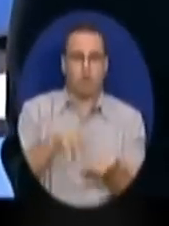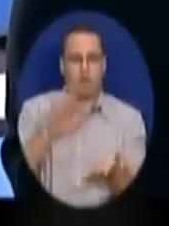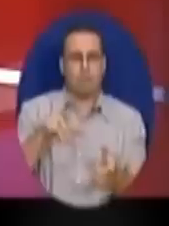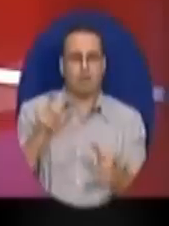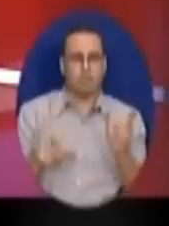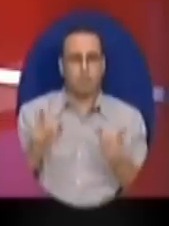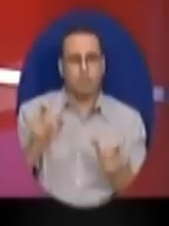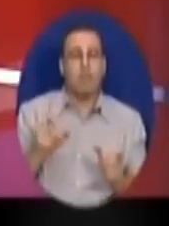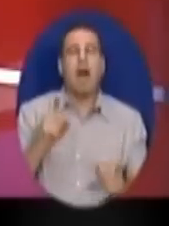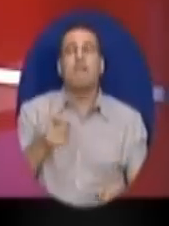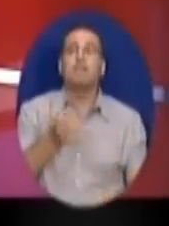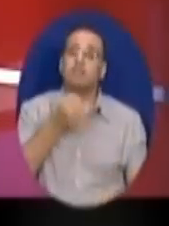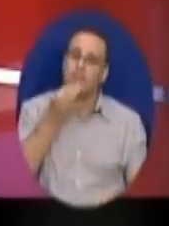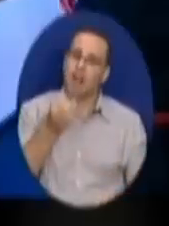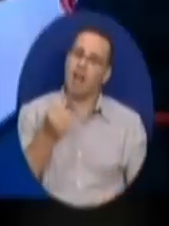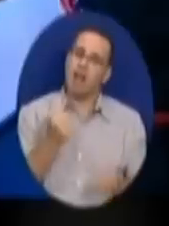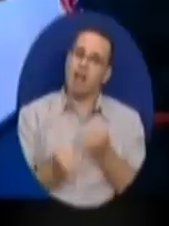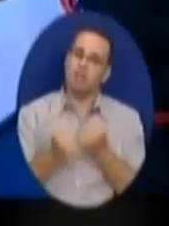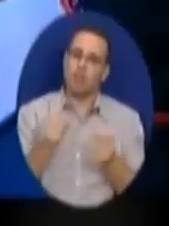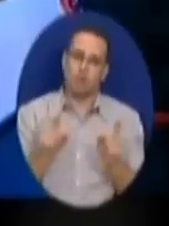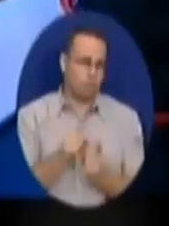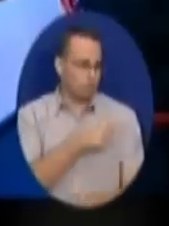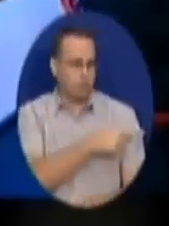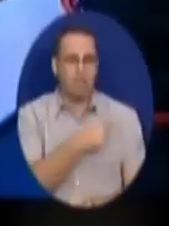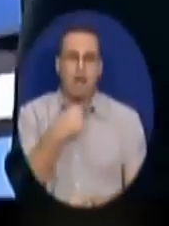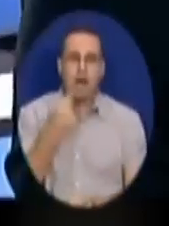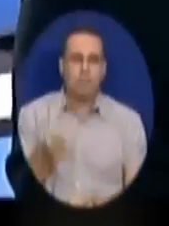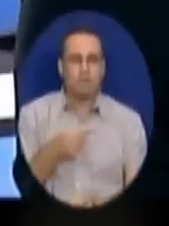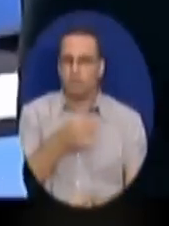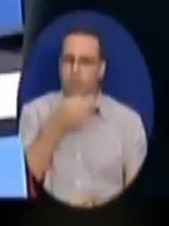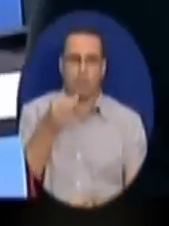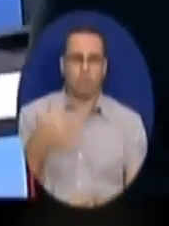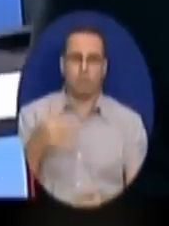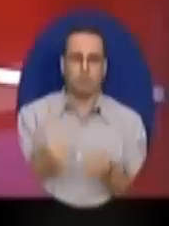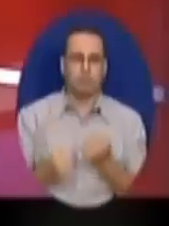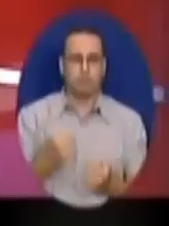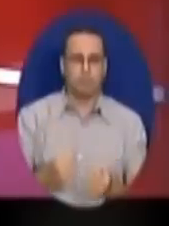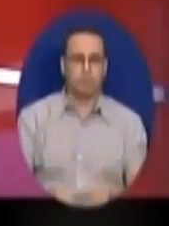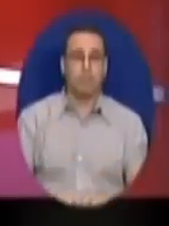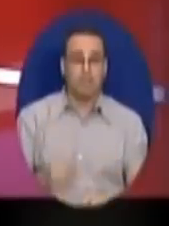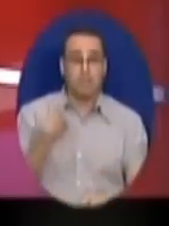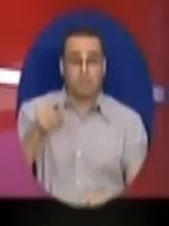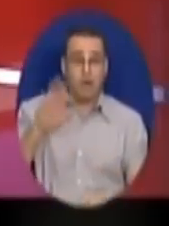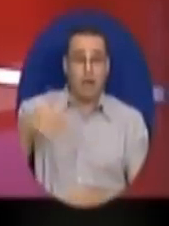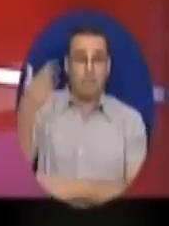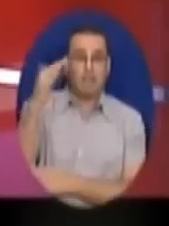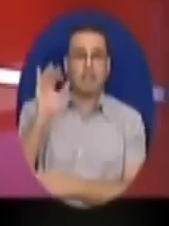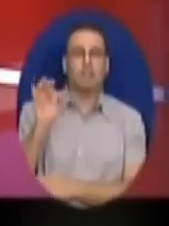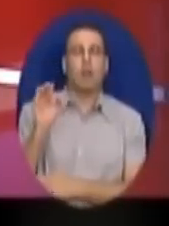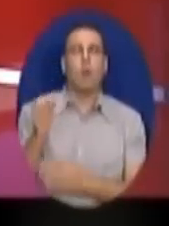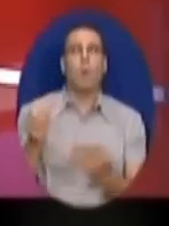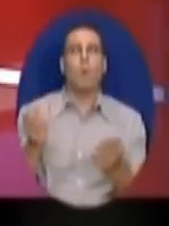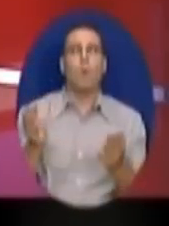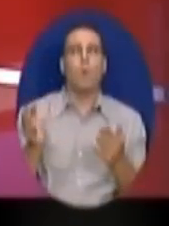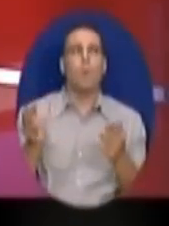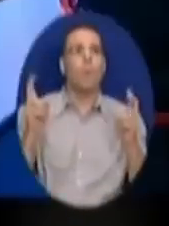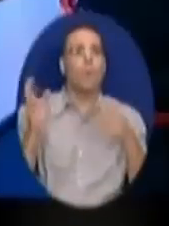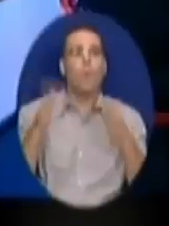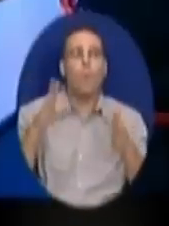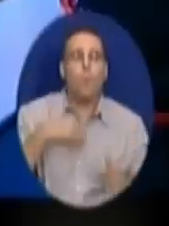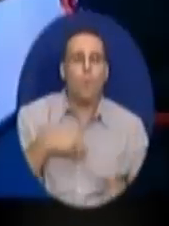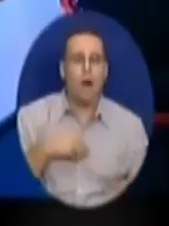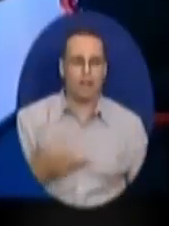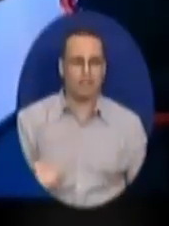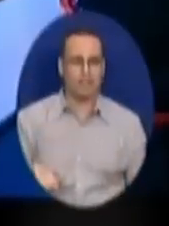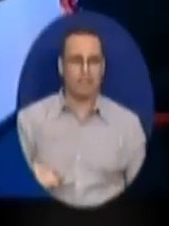ולה אבל זו שאלה מאוד קשה כמו שאמית התיקן אמרה מאוד מאוד קשה גם זאת מדינה של רוח זה מדינה שהיא